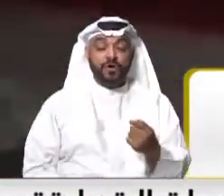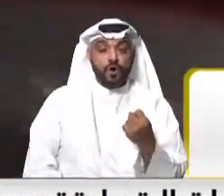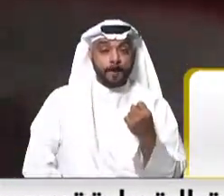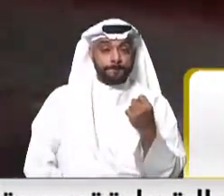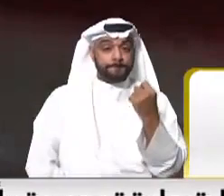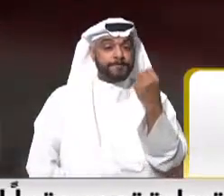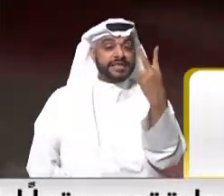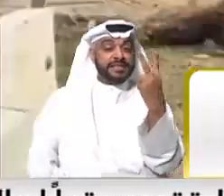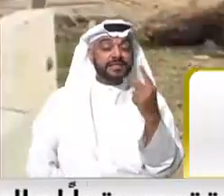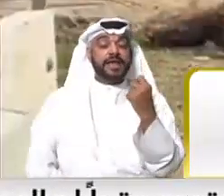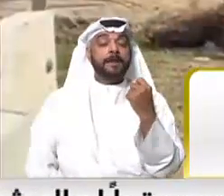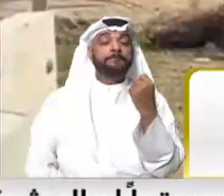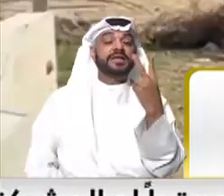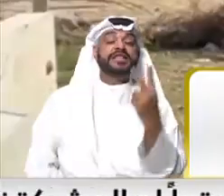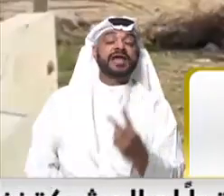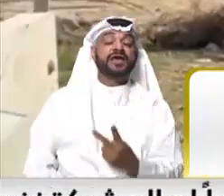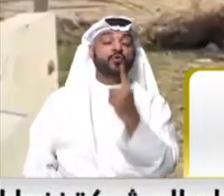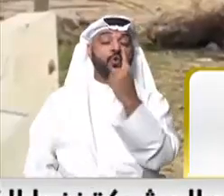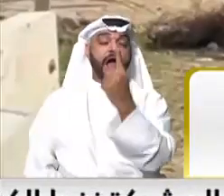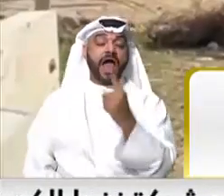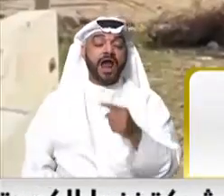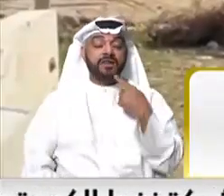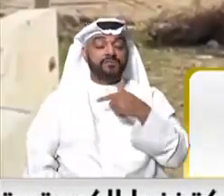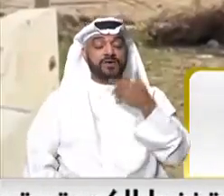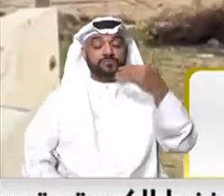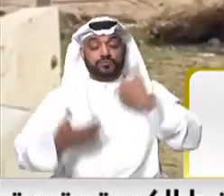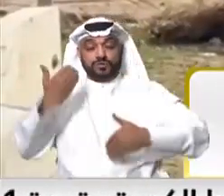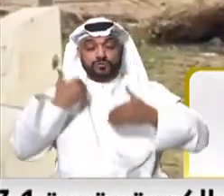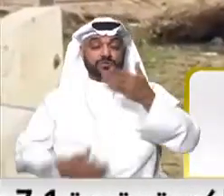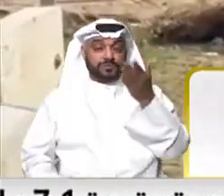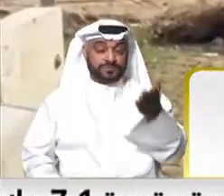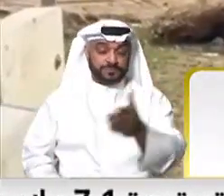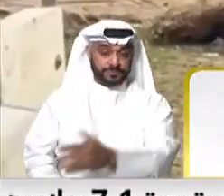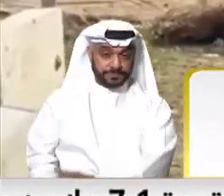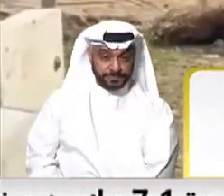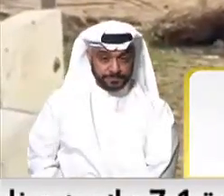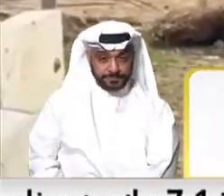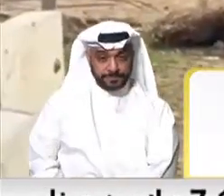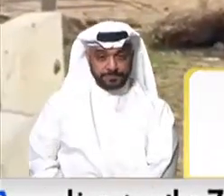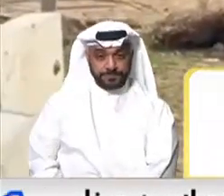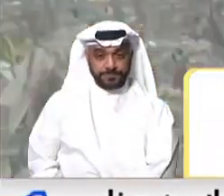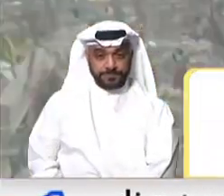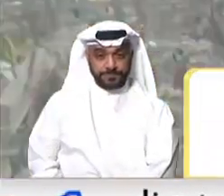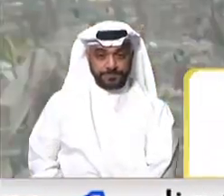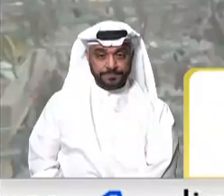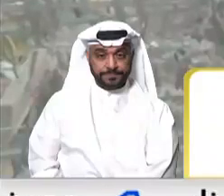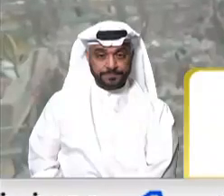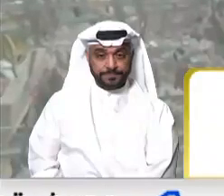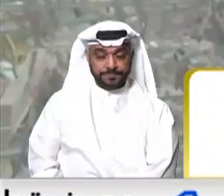33,207 شهداء ونحو 76,000 جريح.